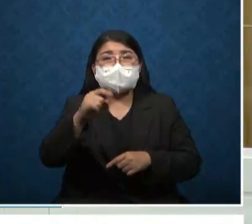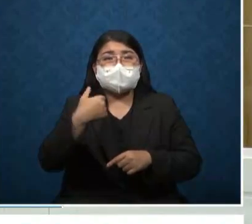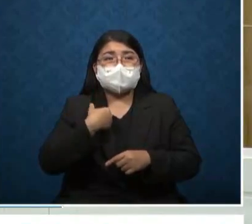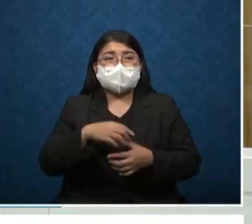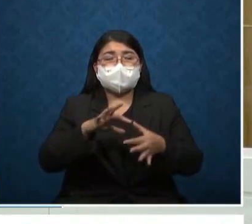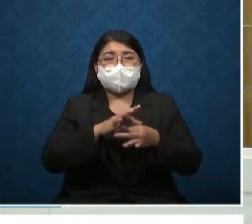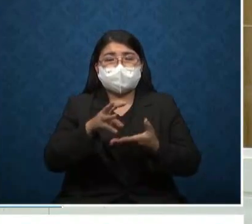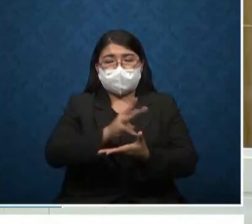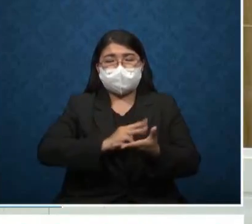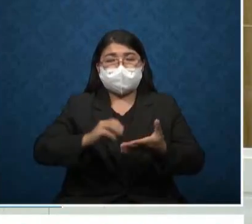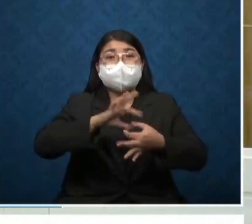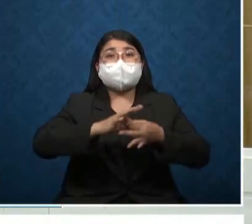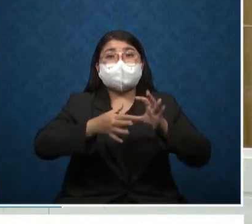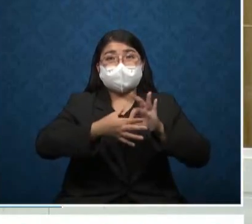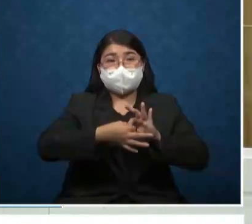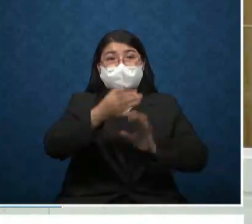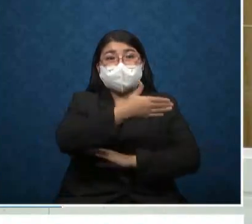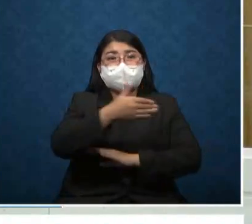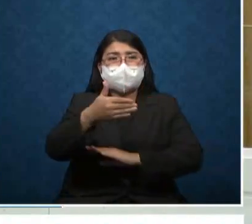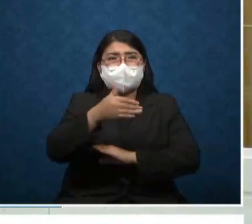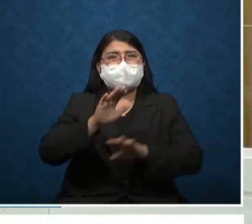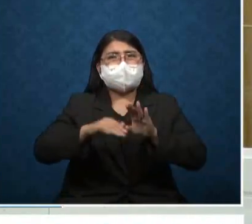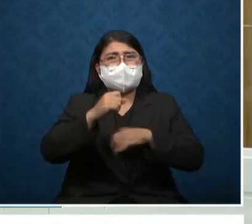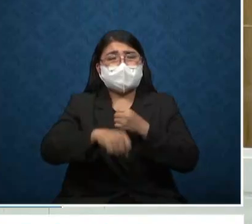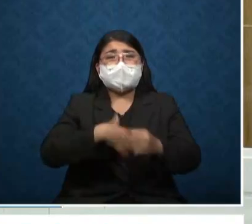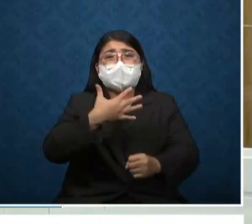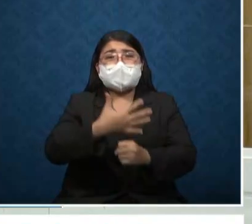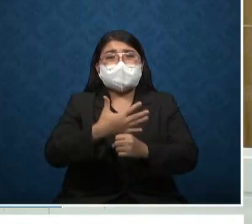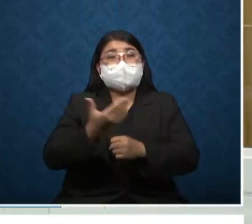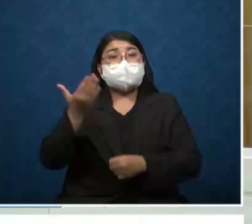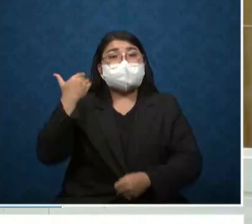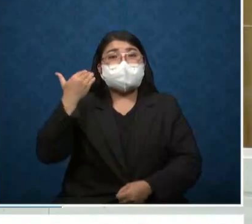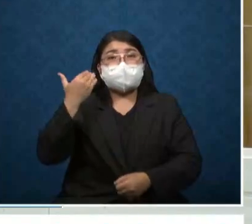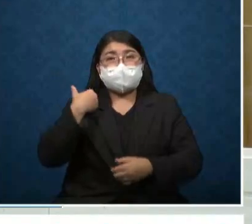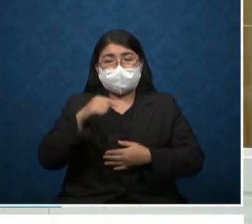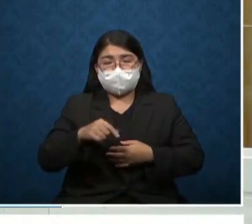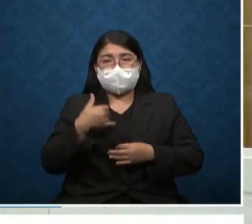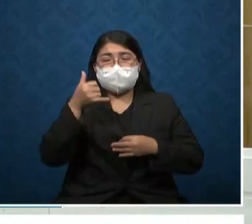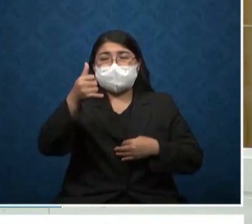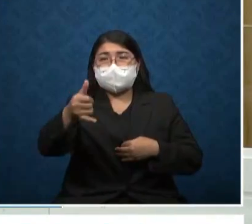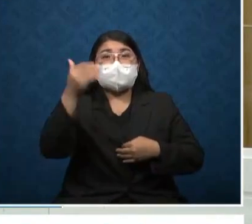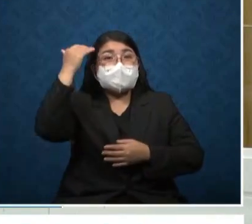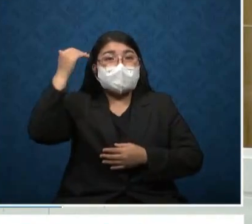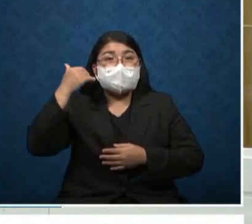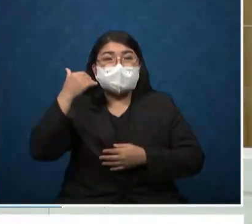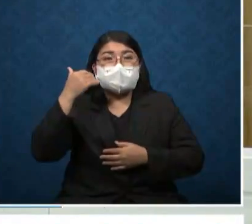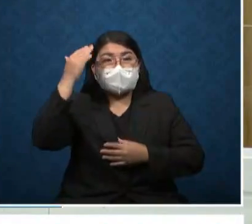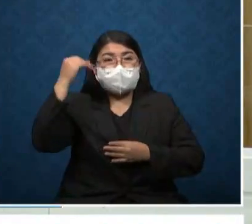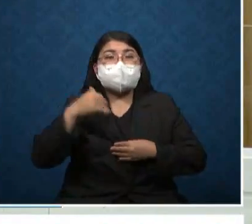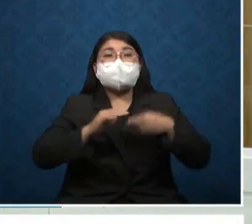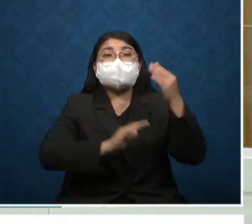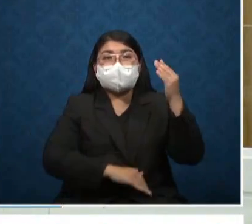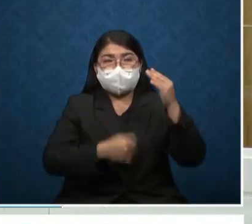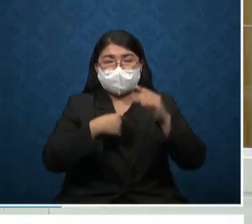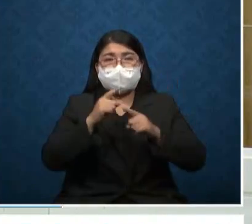องชาติ εมีทสิบประมาณ reste 5 ปีทแล้วเราไปแป่นก Helen Famcz principalmente Herausforder